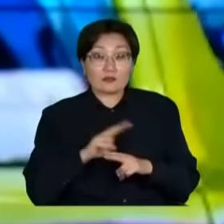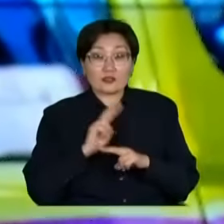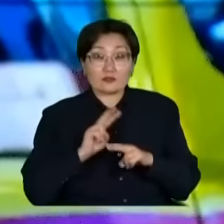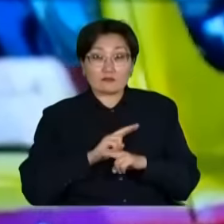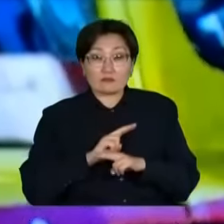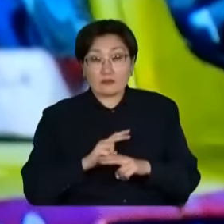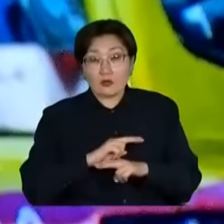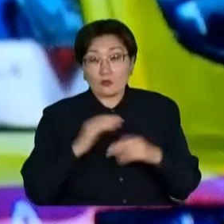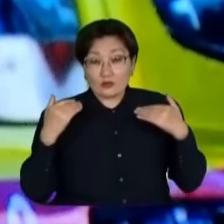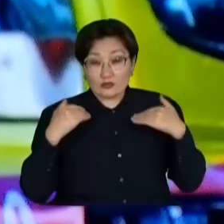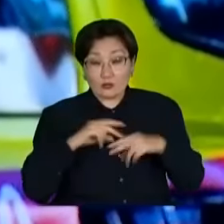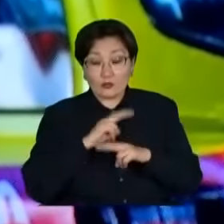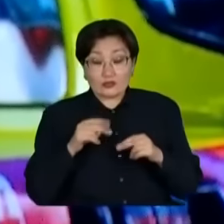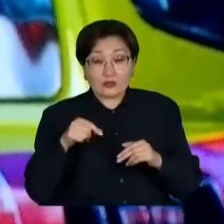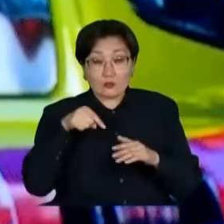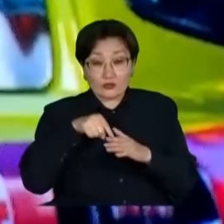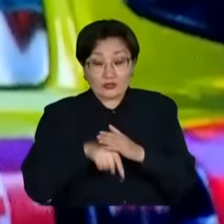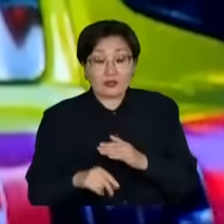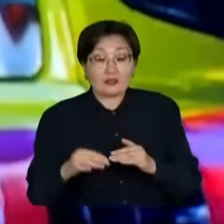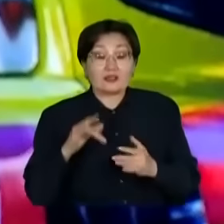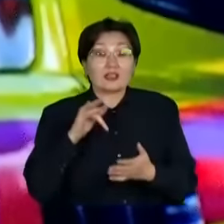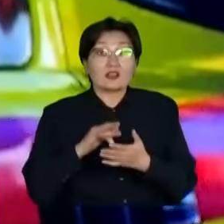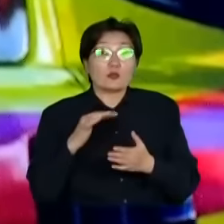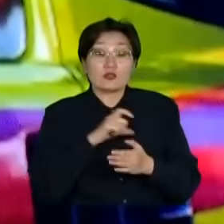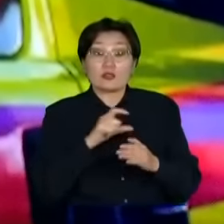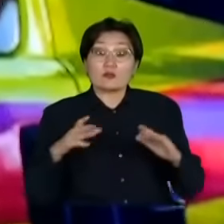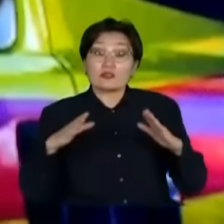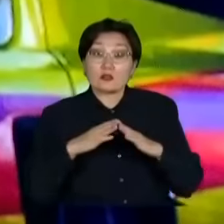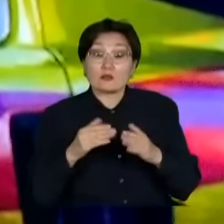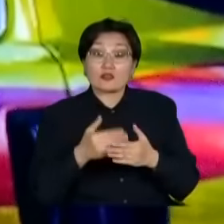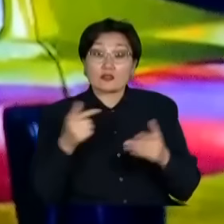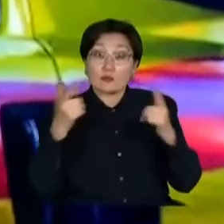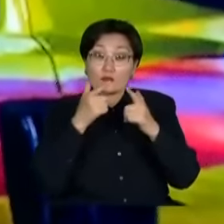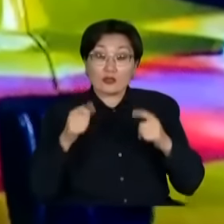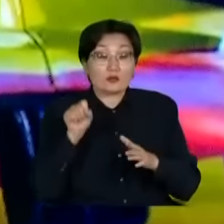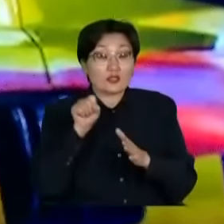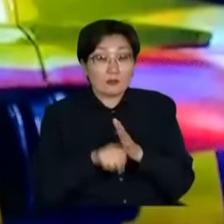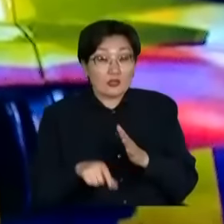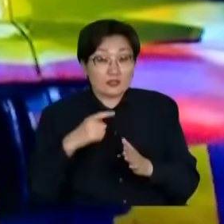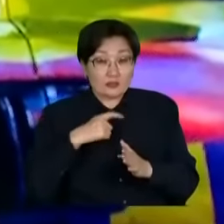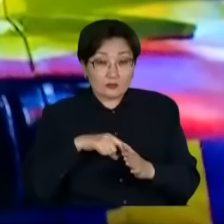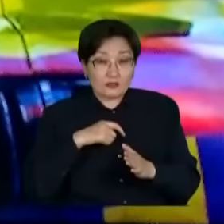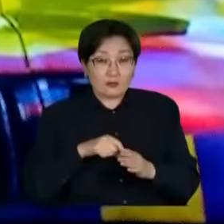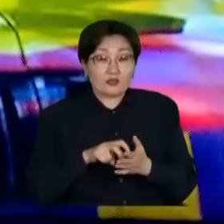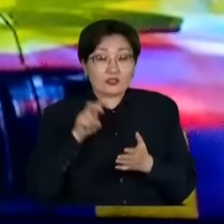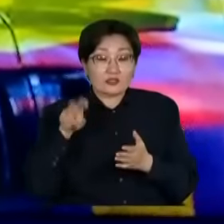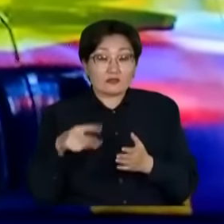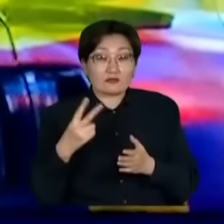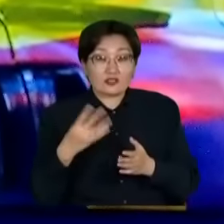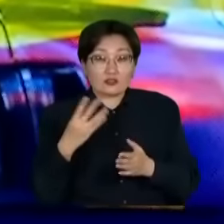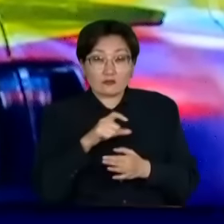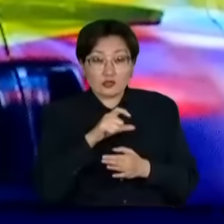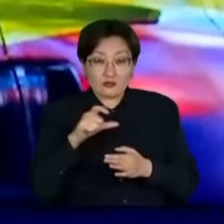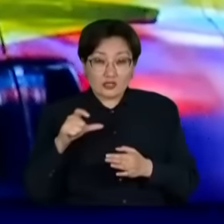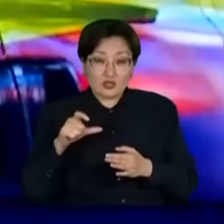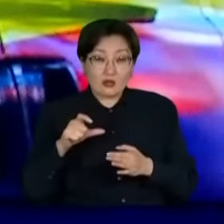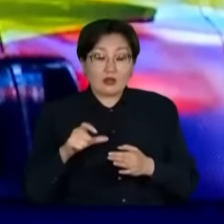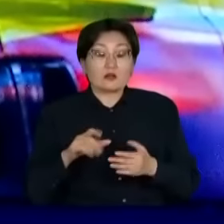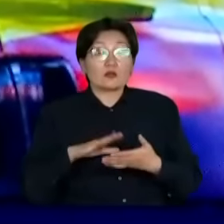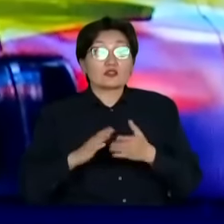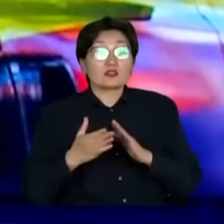жизни обнаружили у подъезда Столичный многоэтажки по предварительным данным она покончила с собой спрыгнув с двадцать четвёртого этажа